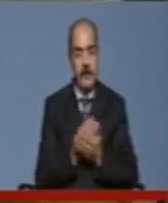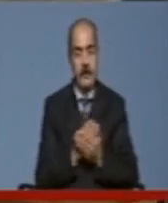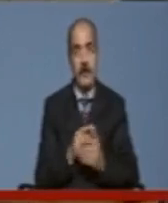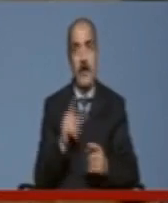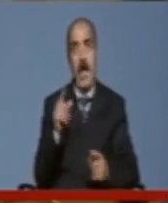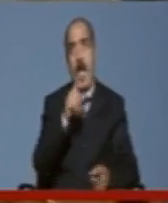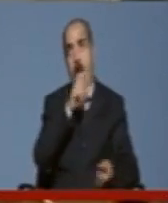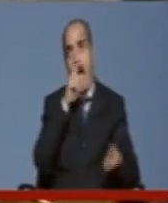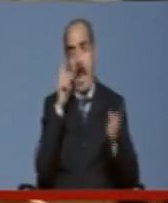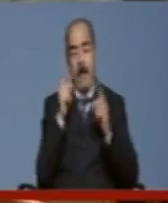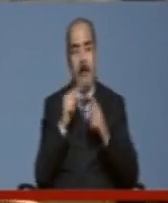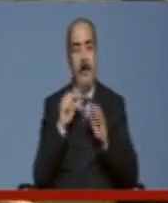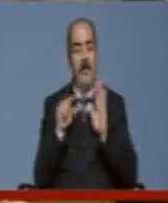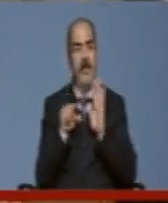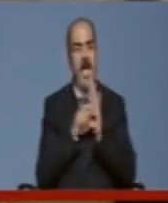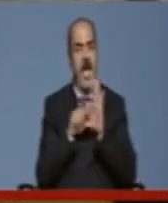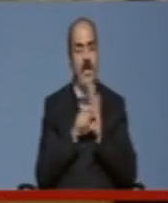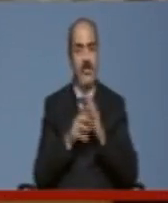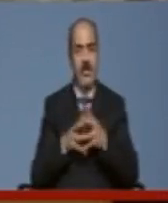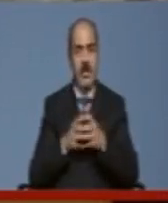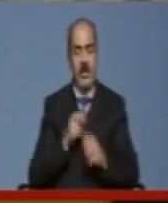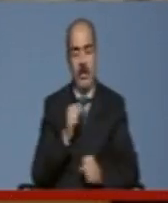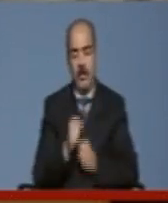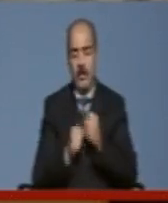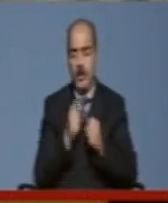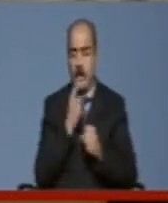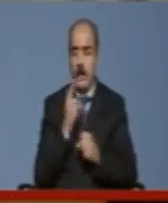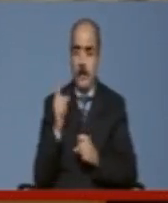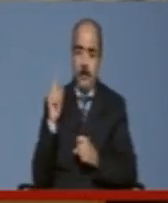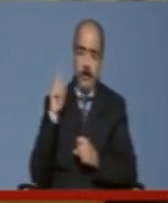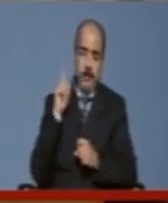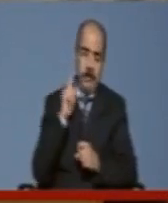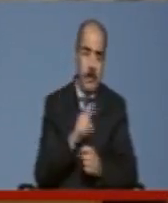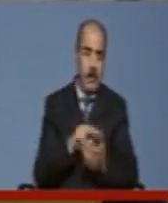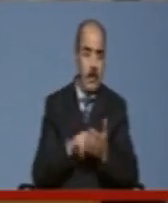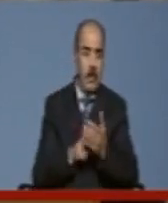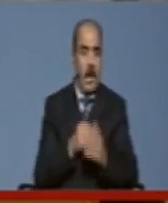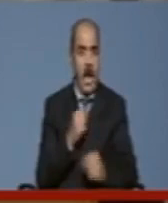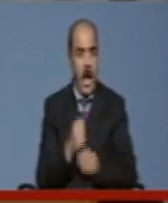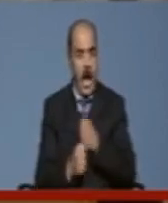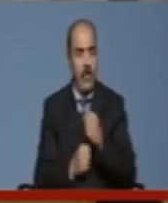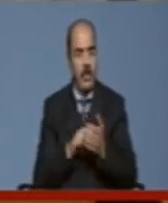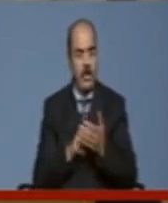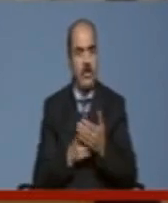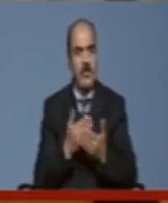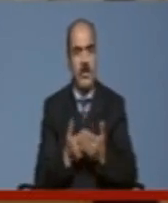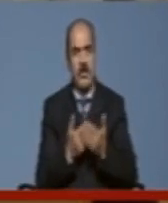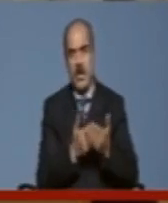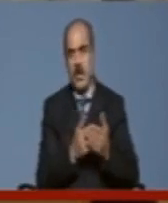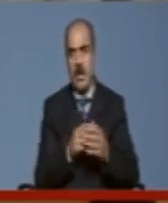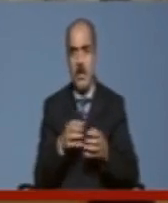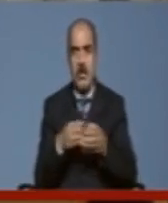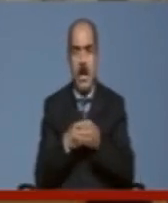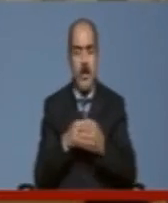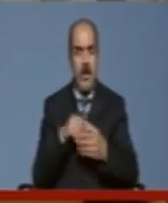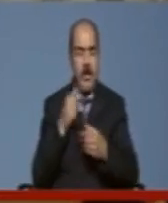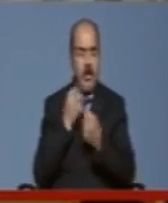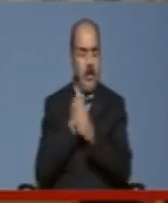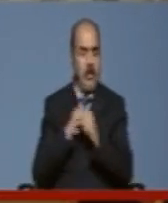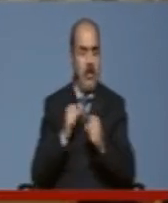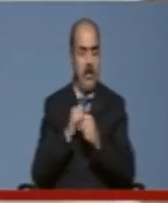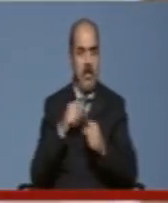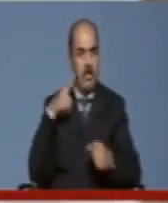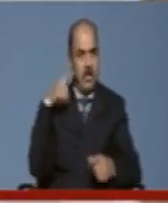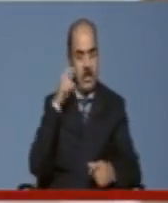داعش الذي عملنا في إطاره منذ عدة سنوات، ونتبنى التدابير المطلوبة ضد المجموعات الإرهابية التي